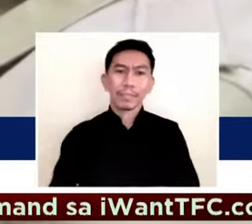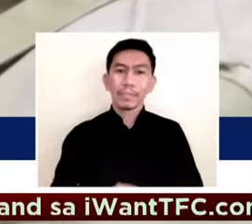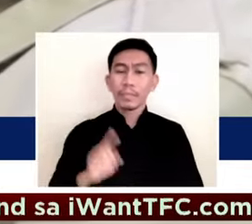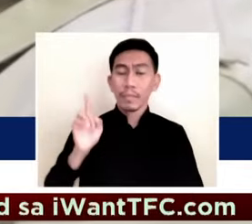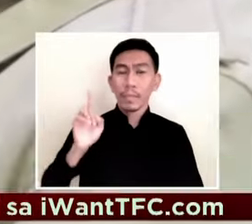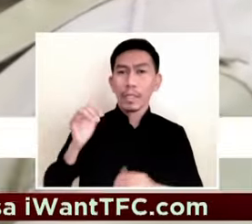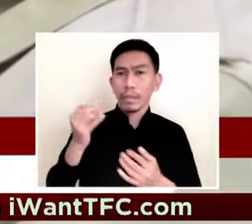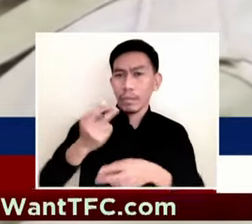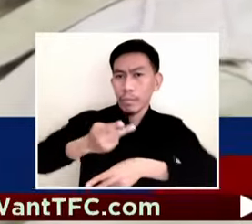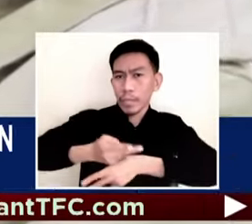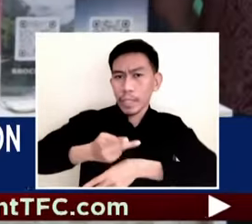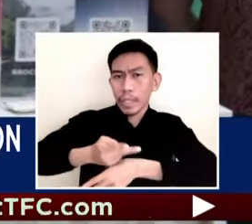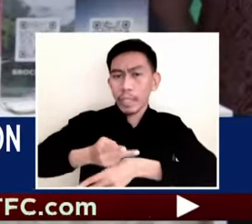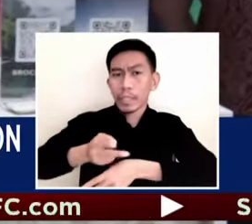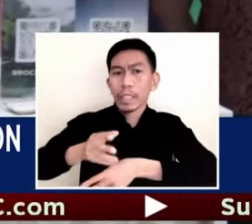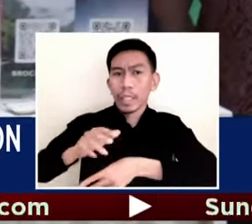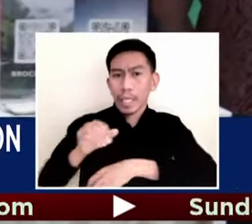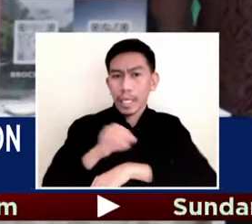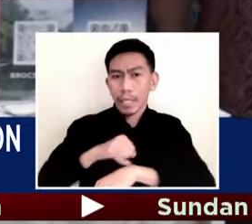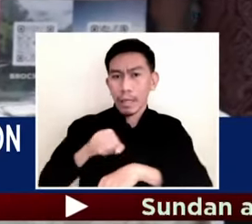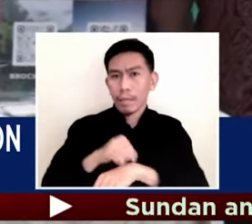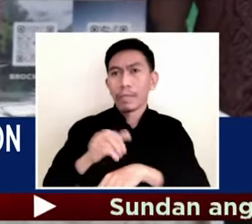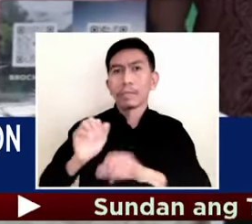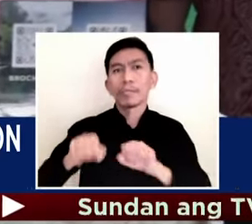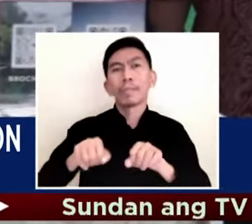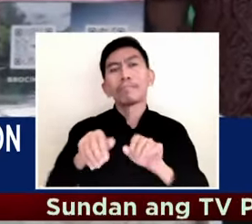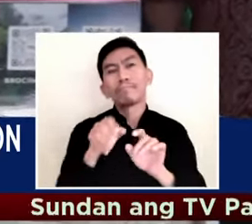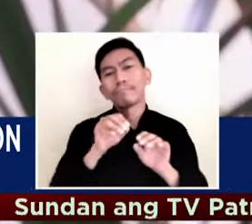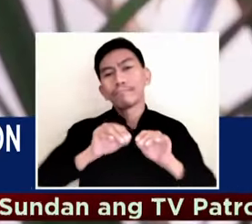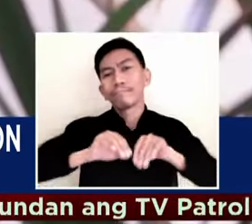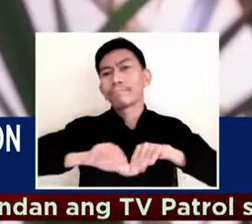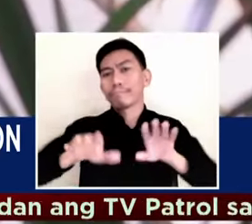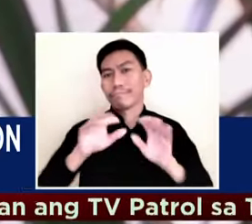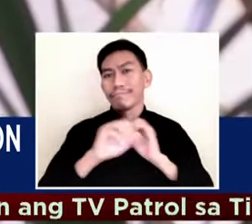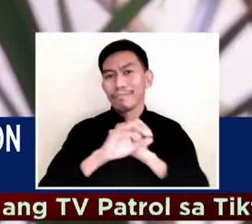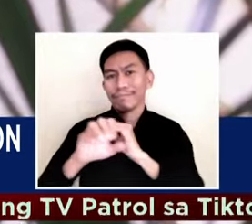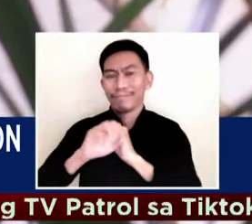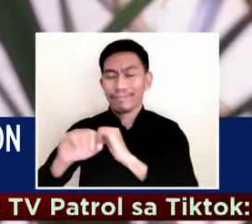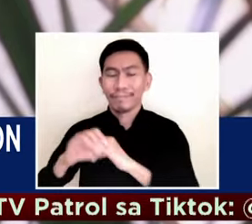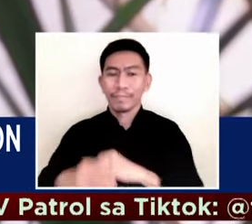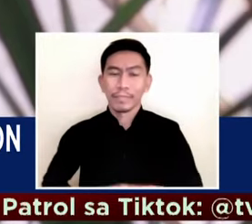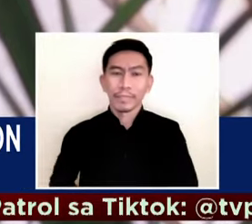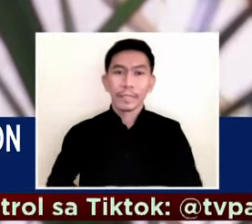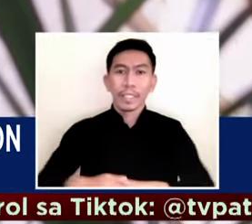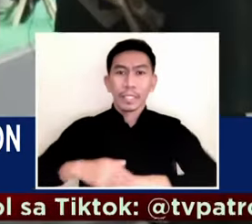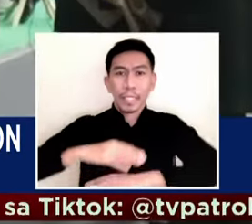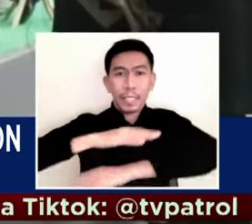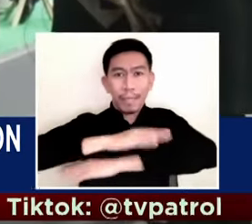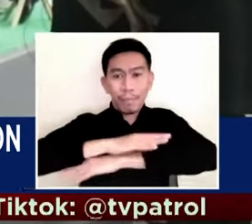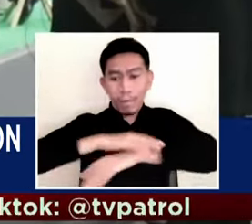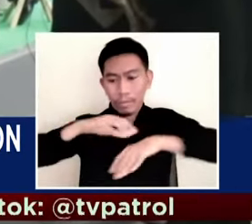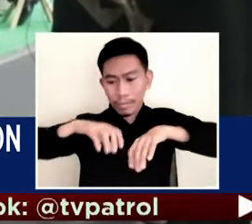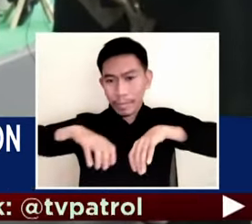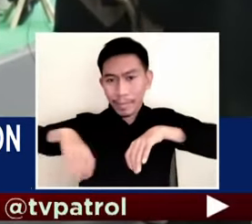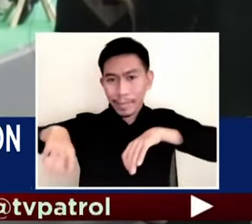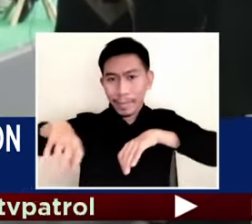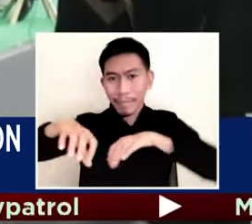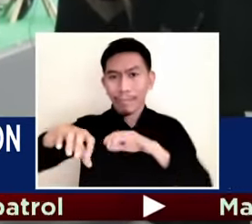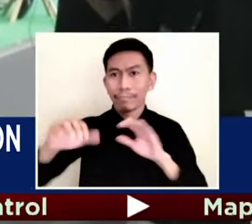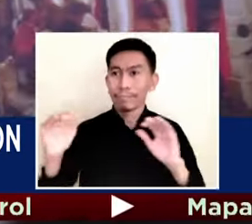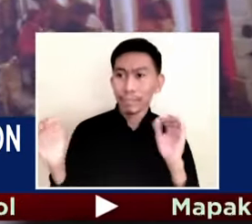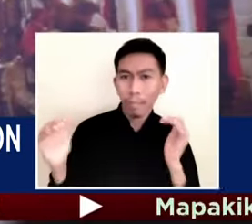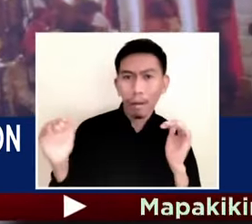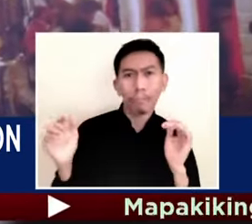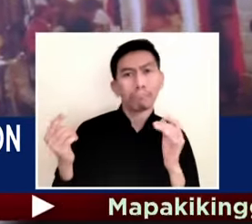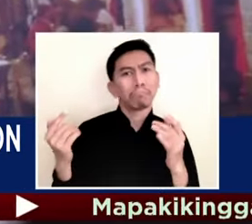on our tourism agenda. Pagdating sa booth, hindi nagpahuli ang Pilipinas sa mga kapitbahay sa